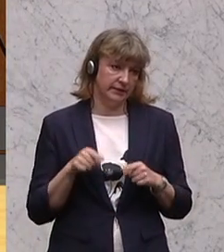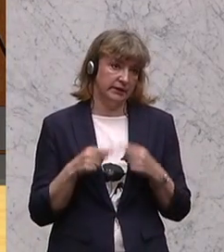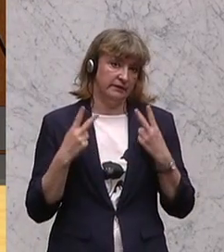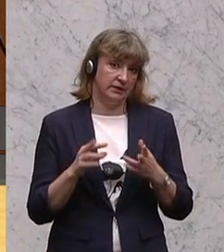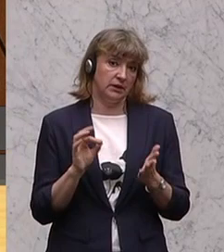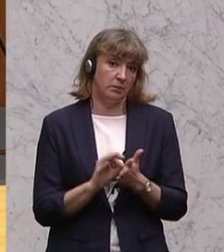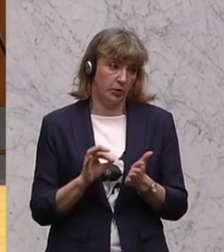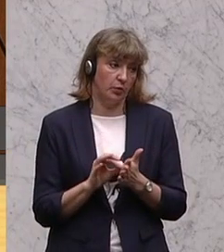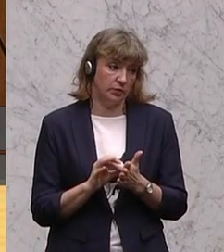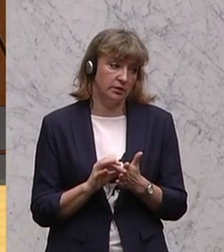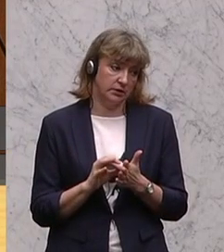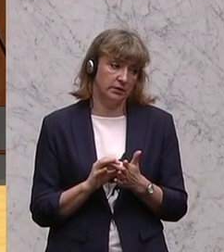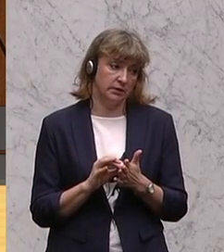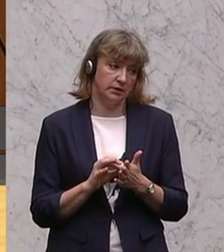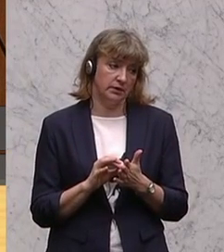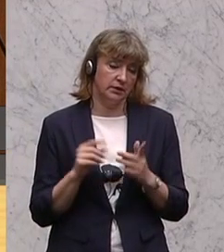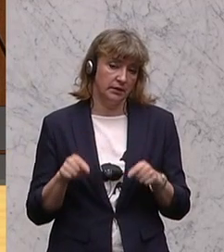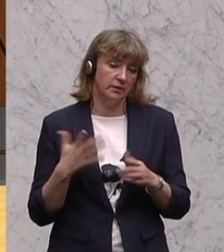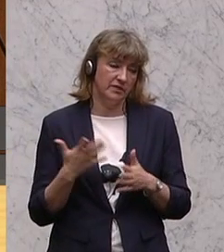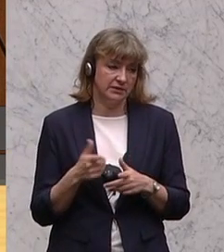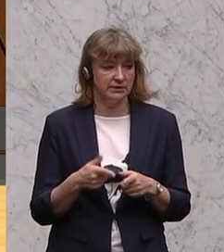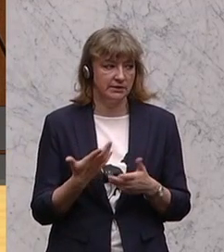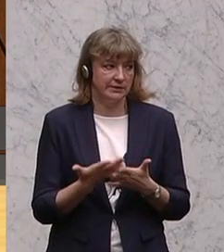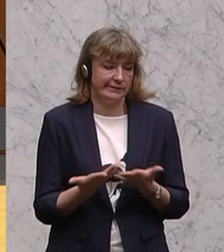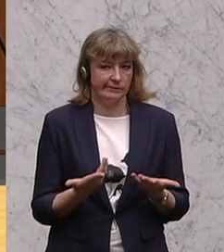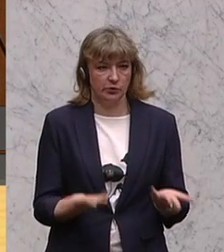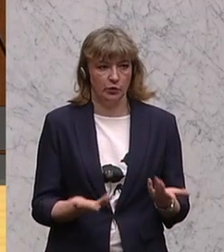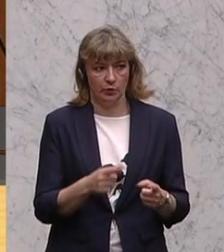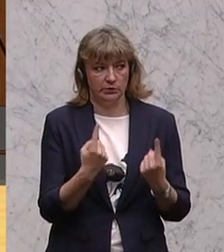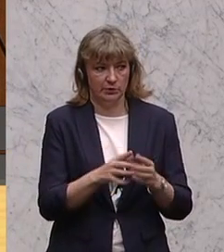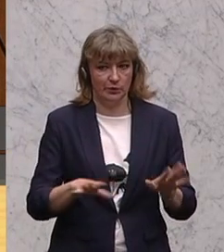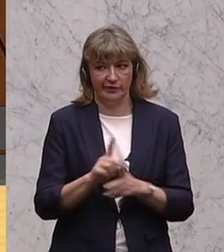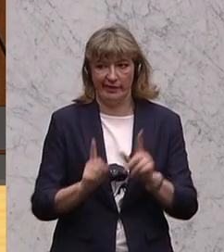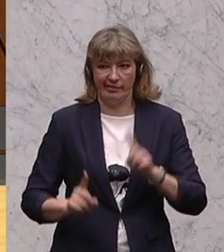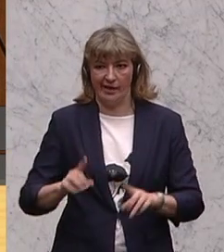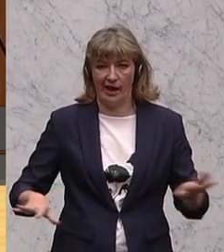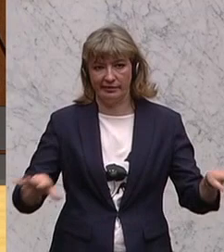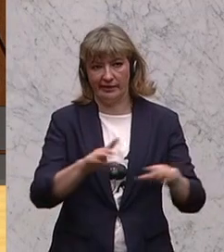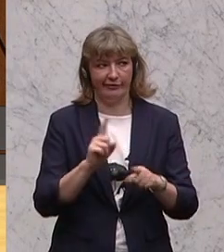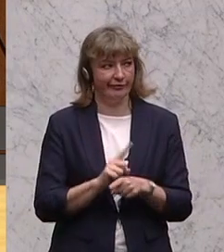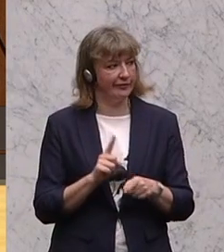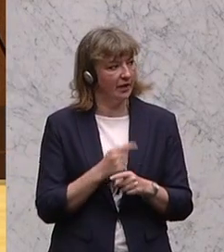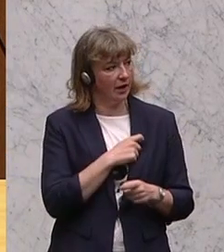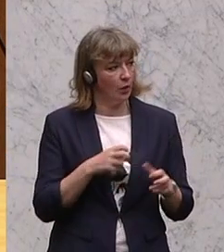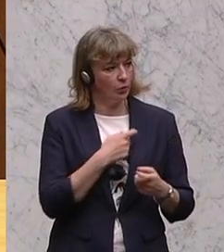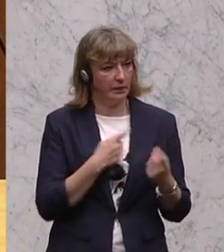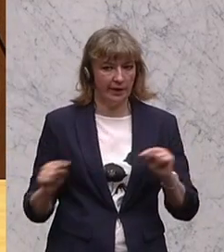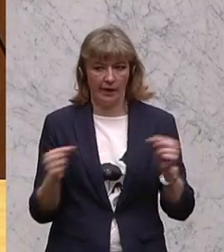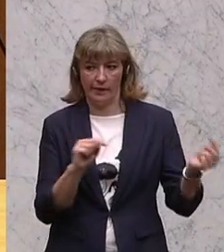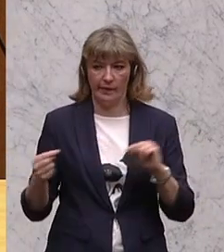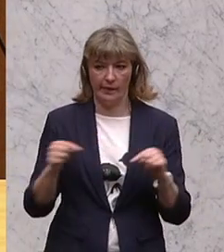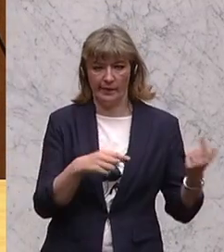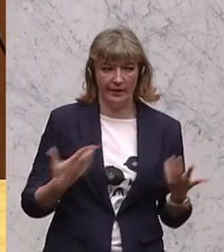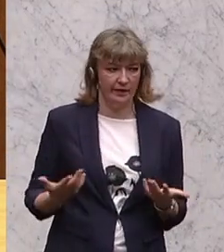der wesentliche Punkt, da muss ich mich dann in diesen Kindergarten quasi einmengen, der hier offensichtlich zwischen den Regierungsparteien abläuft, Sie sich in